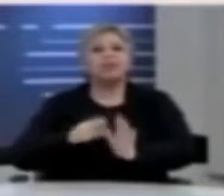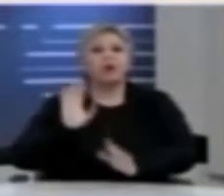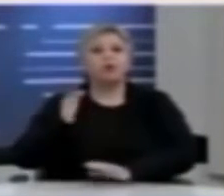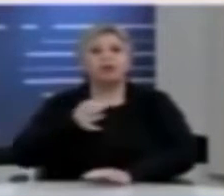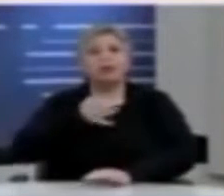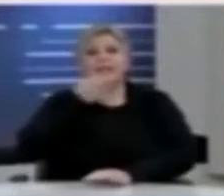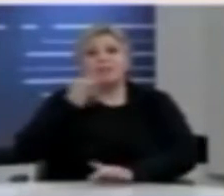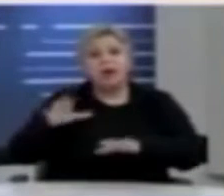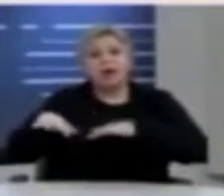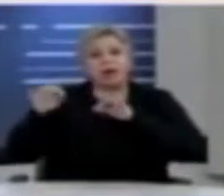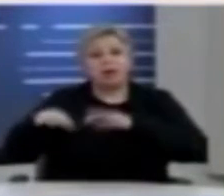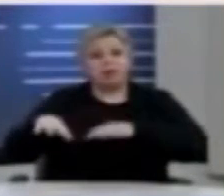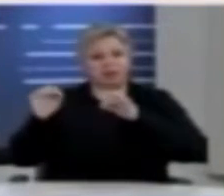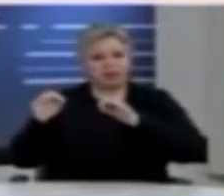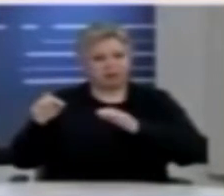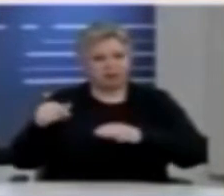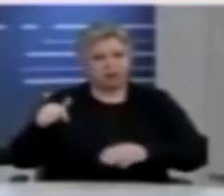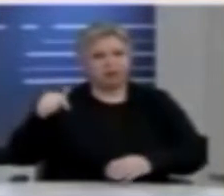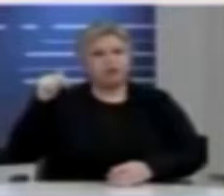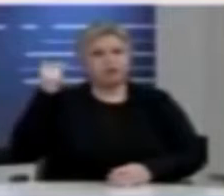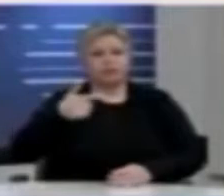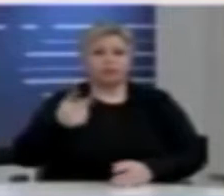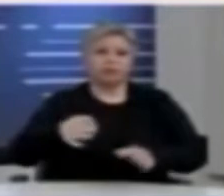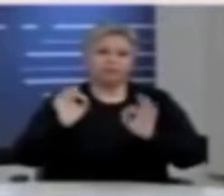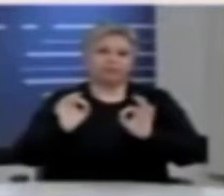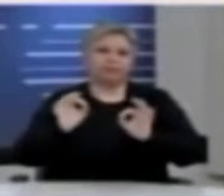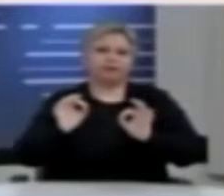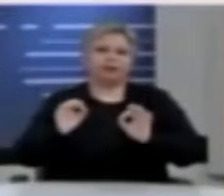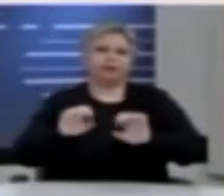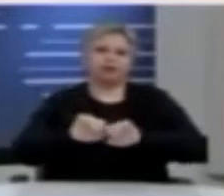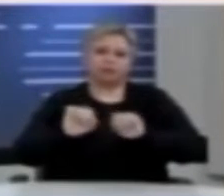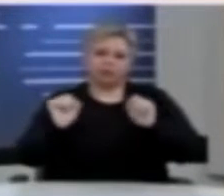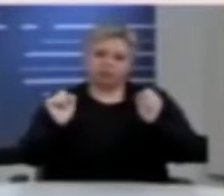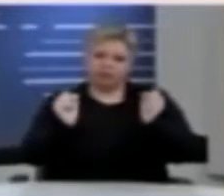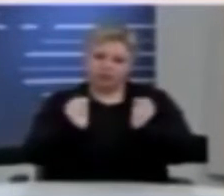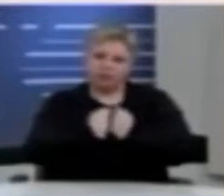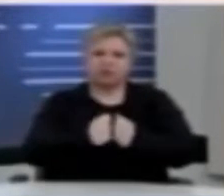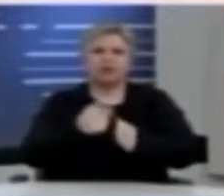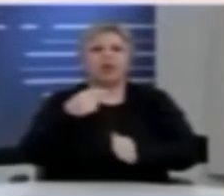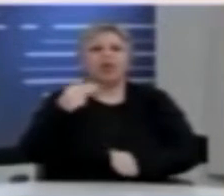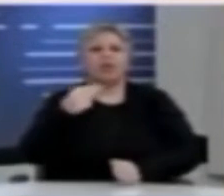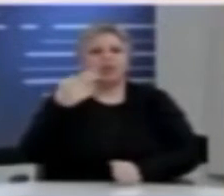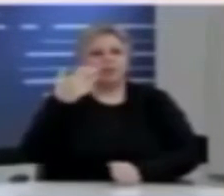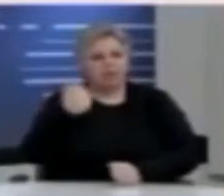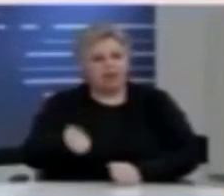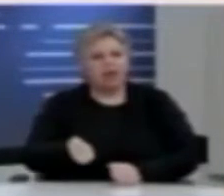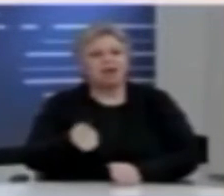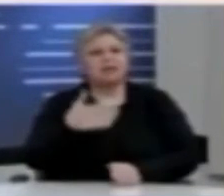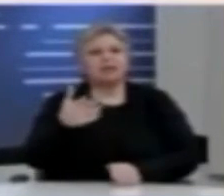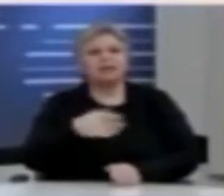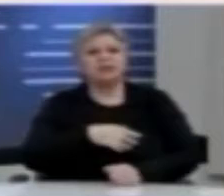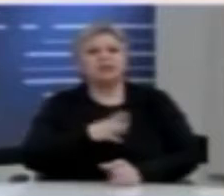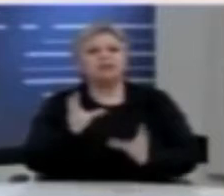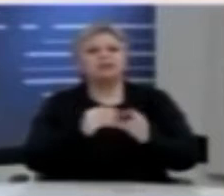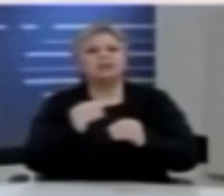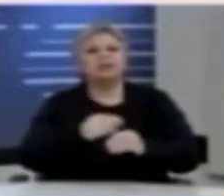εκτίμηση ότι δεν πρόκειται για μια κανονική συνεδρίαση της Βουλής με αντικείμενο την παροχή ψήφου